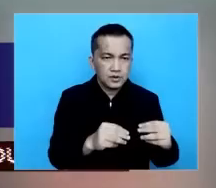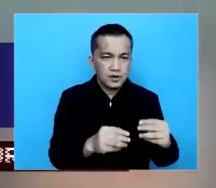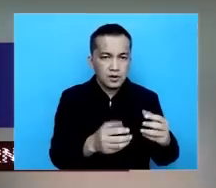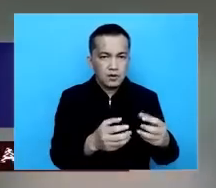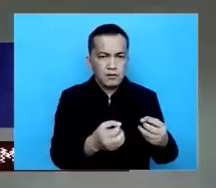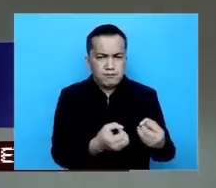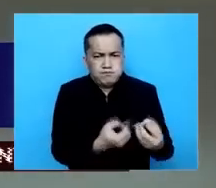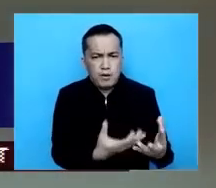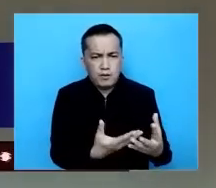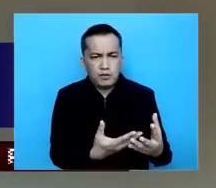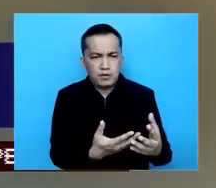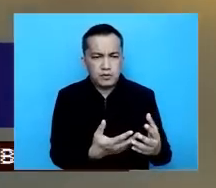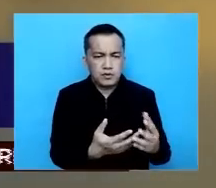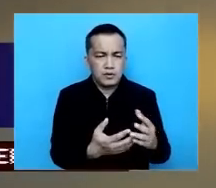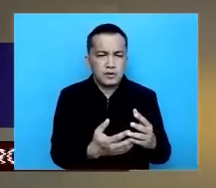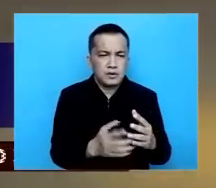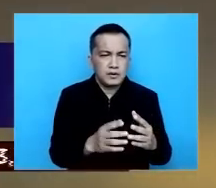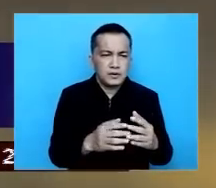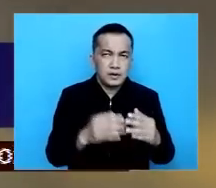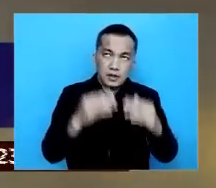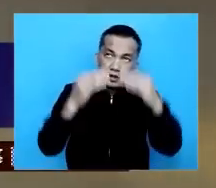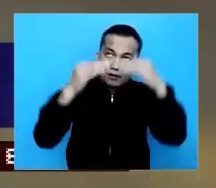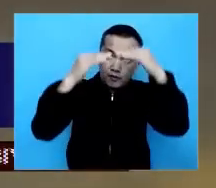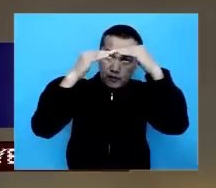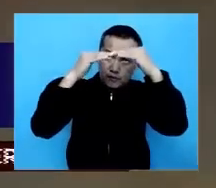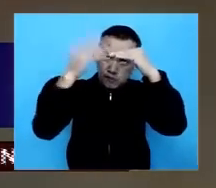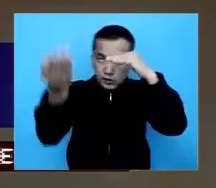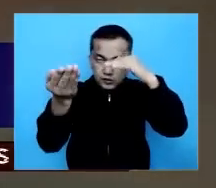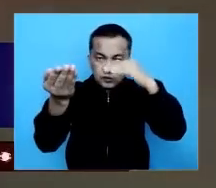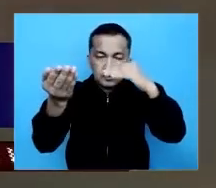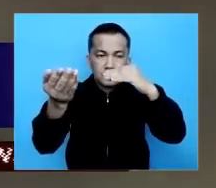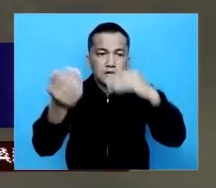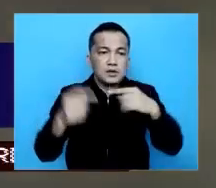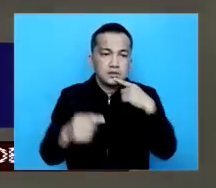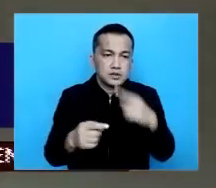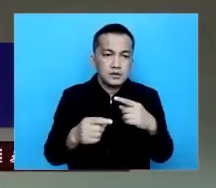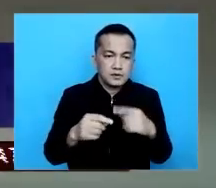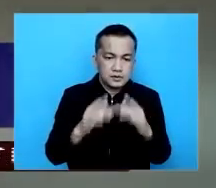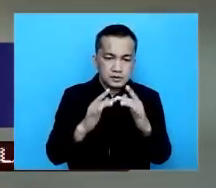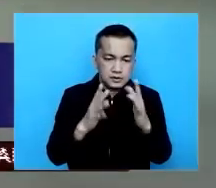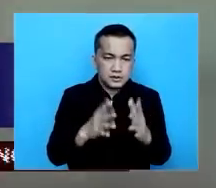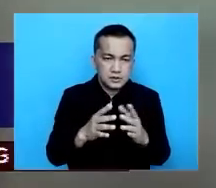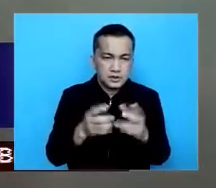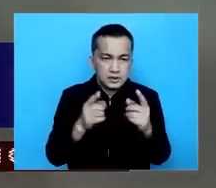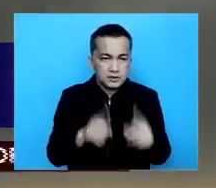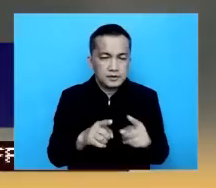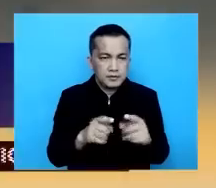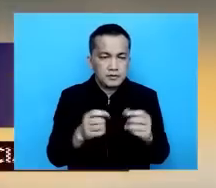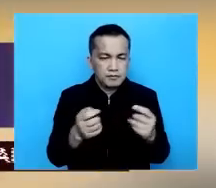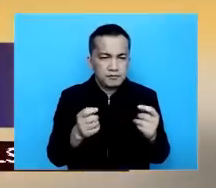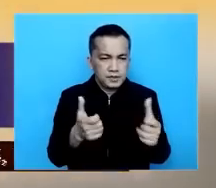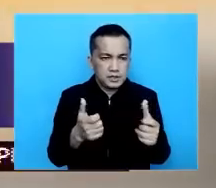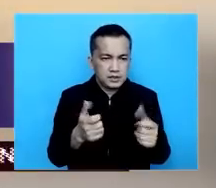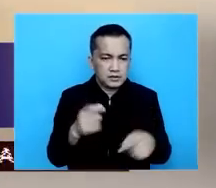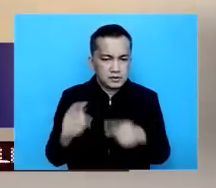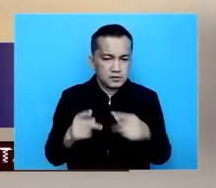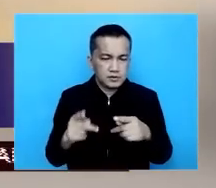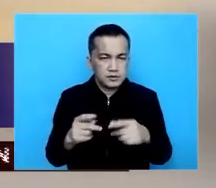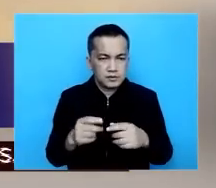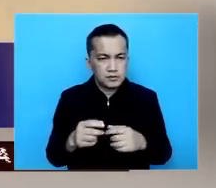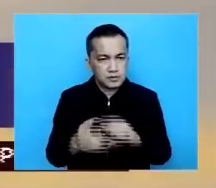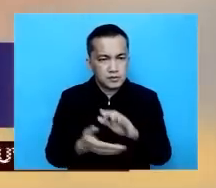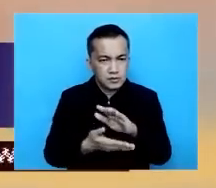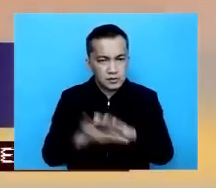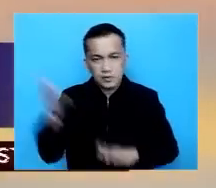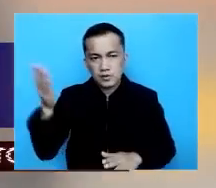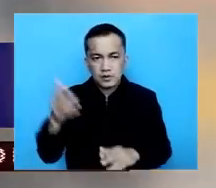pagsabog, natukla pa ang bahagi ng Kisame. Kwento ng isang netizen na naroon ng mangyaring insidente, bigla raw nagtakbuhan ang mga tao